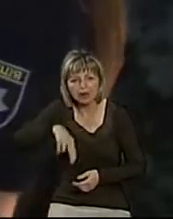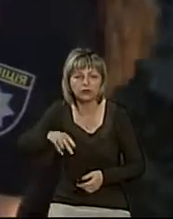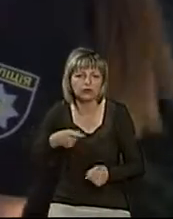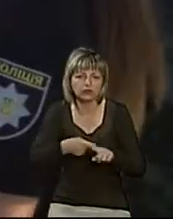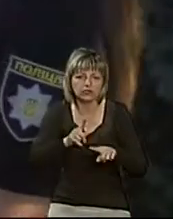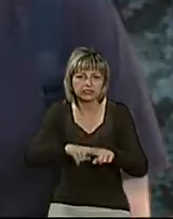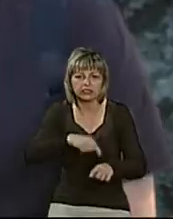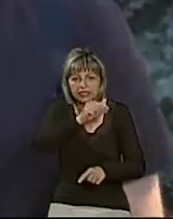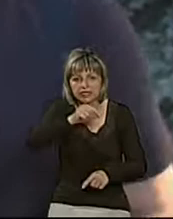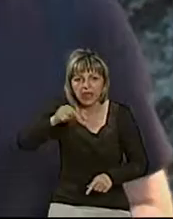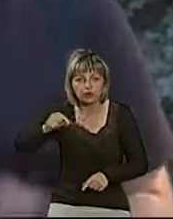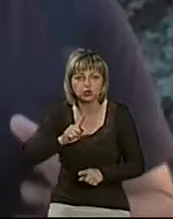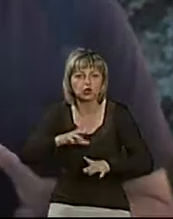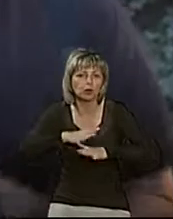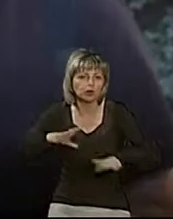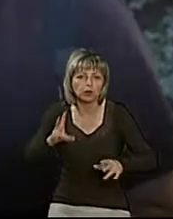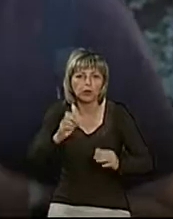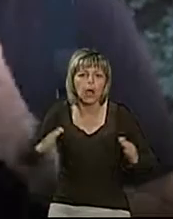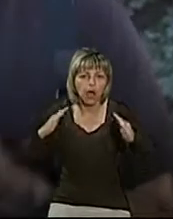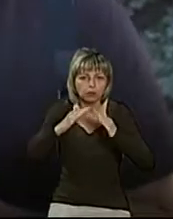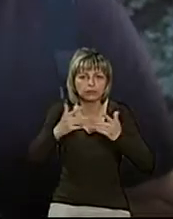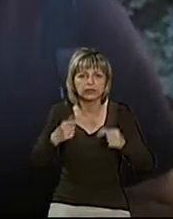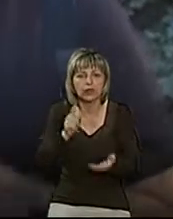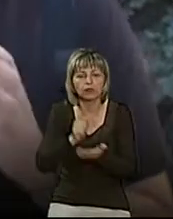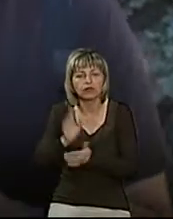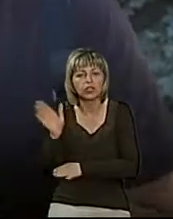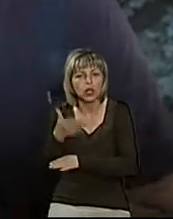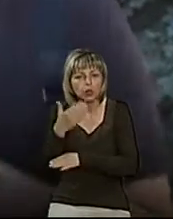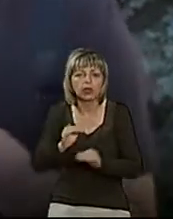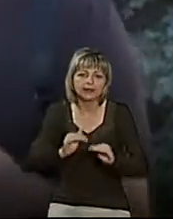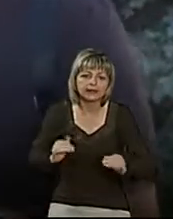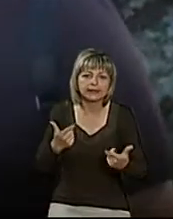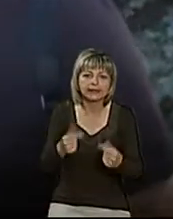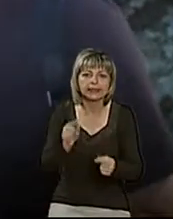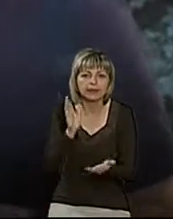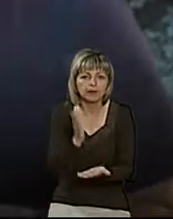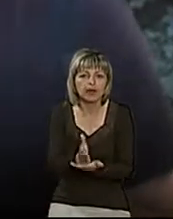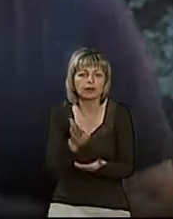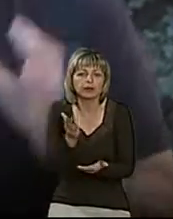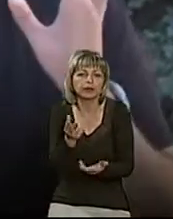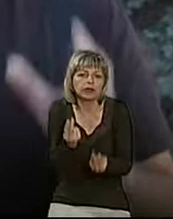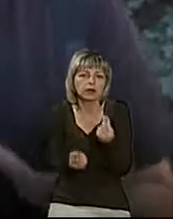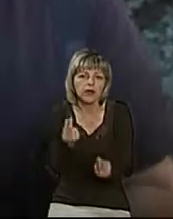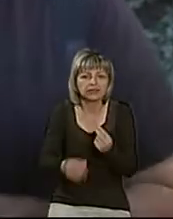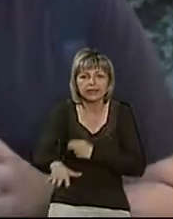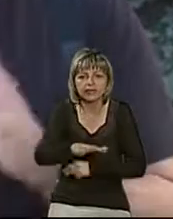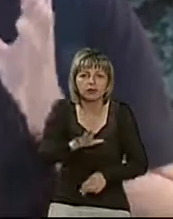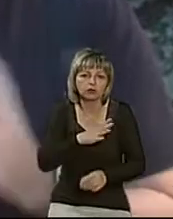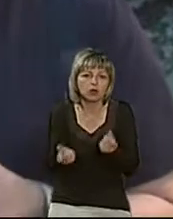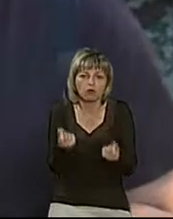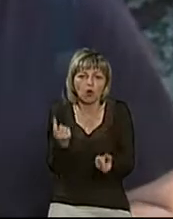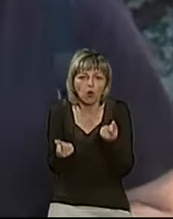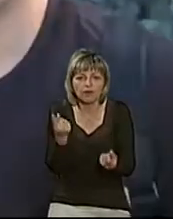написи. Щоб не було саме на будинках, де мають гуляти діти, де мають гратися на майданчиках, щоб не було проявів